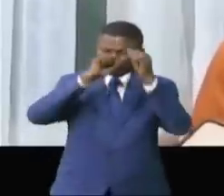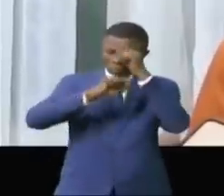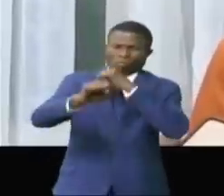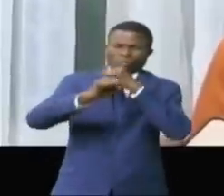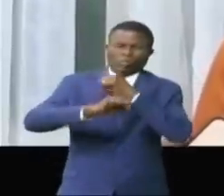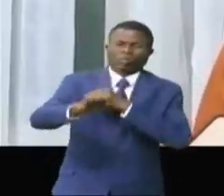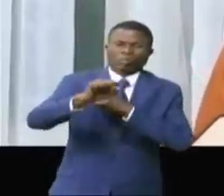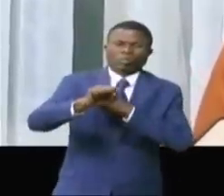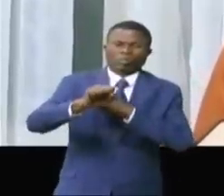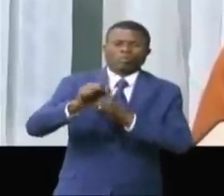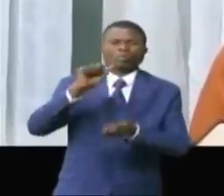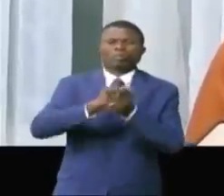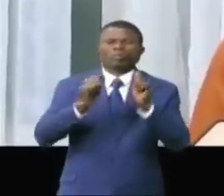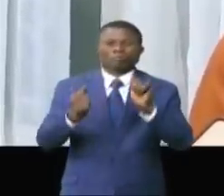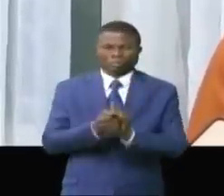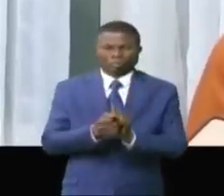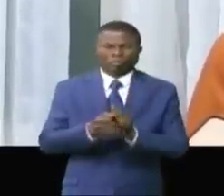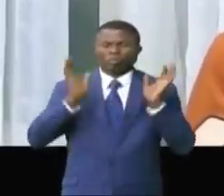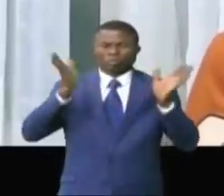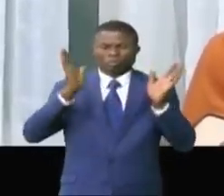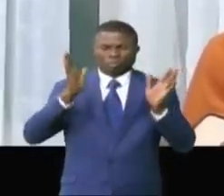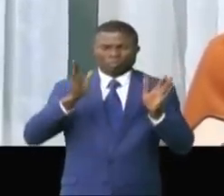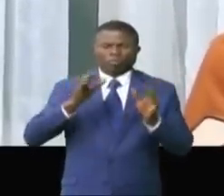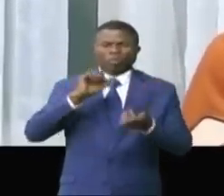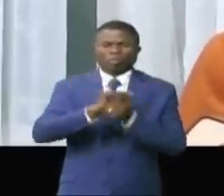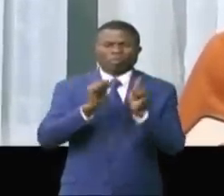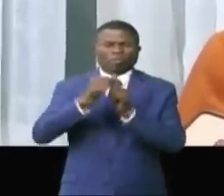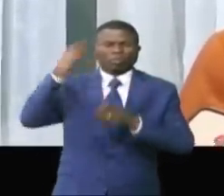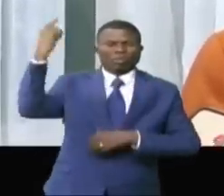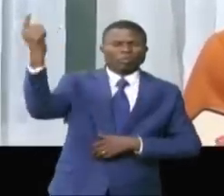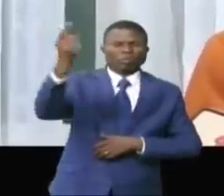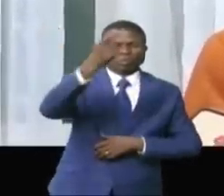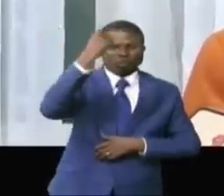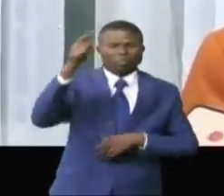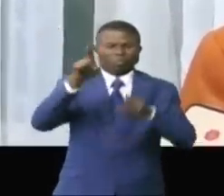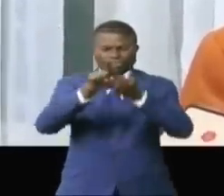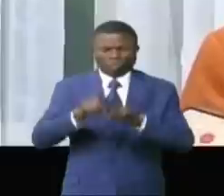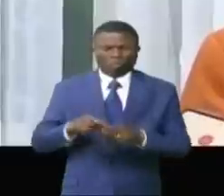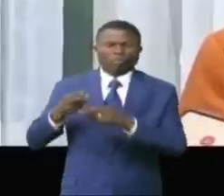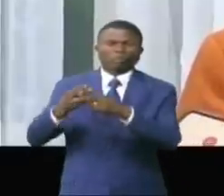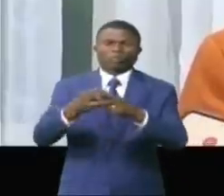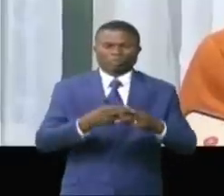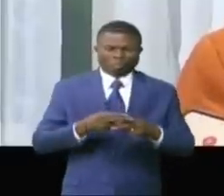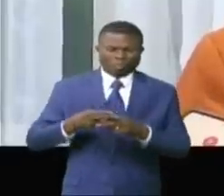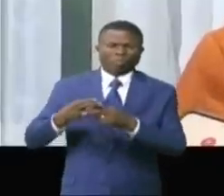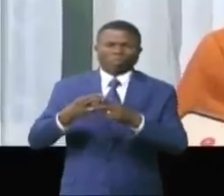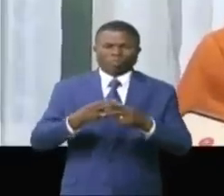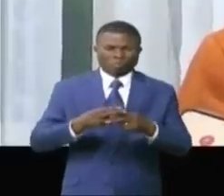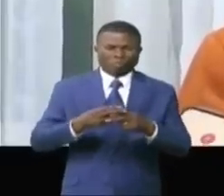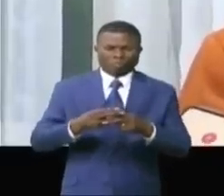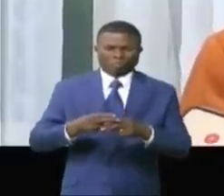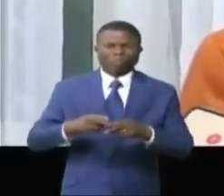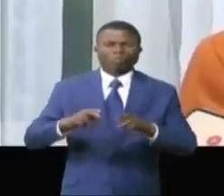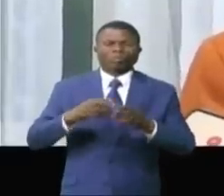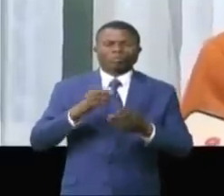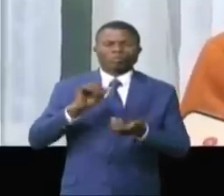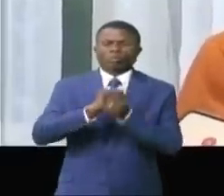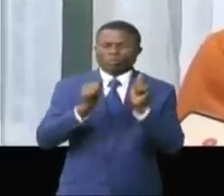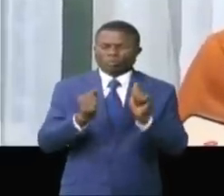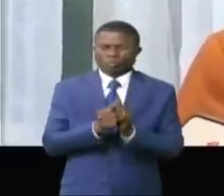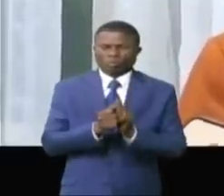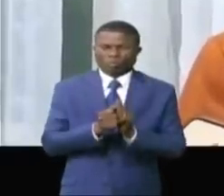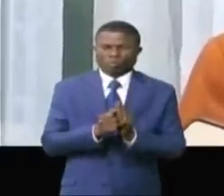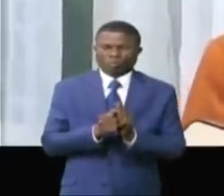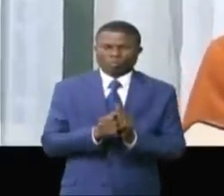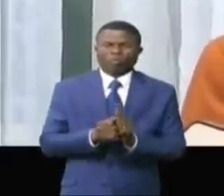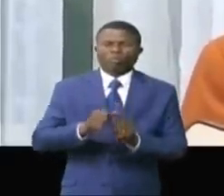à la situation dramatique au niveau humanitaire, mais aussi au niveau sécuritaire. Et ce sont tous des sujets avec lesquels